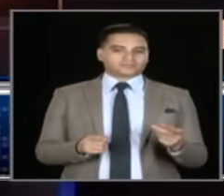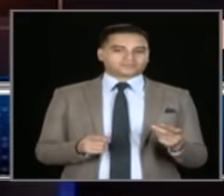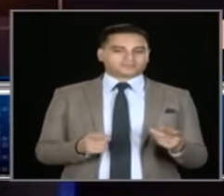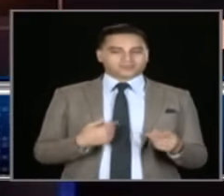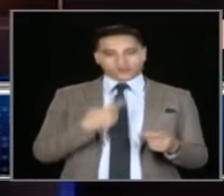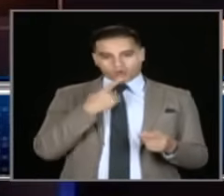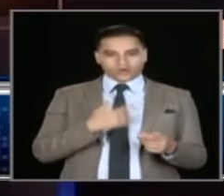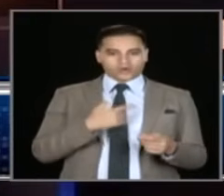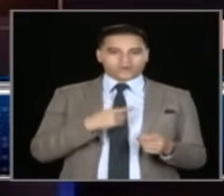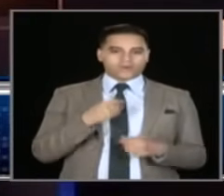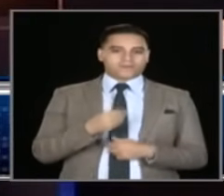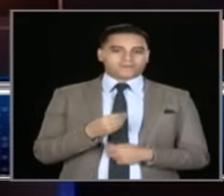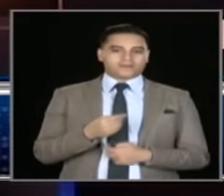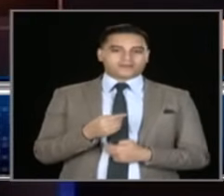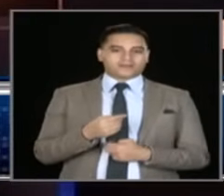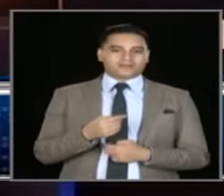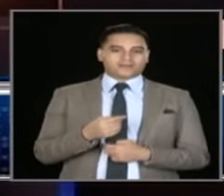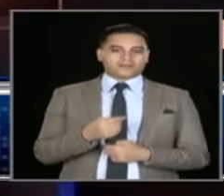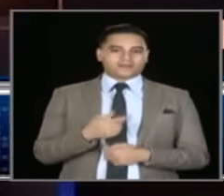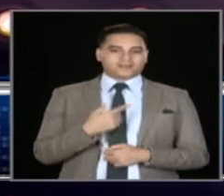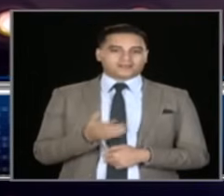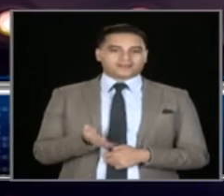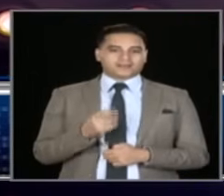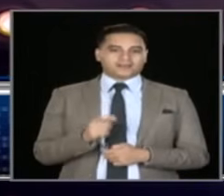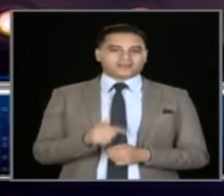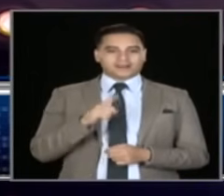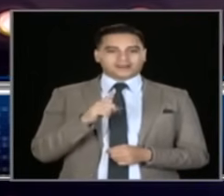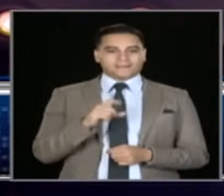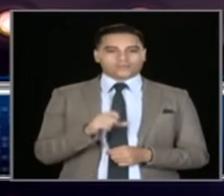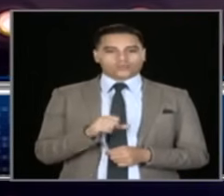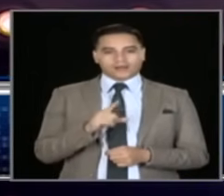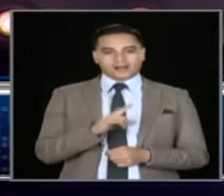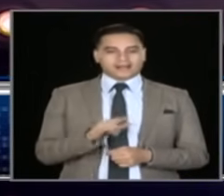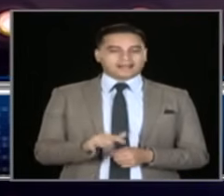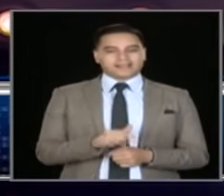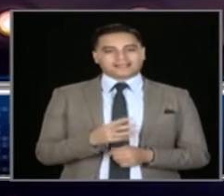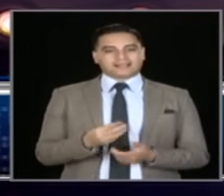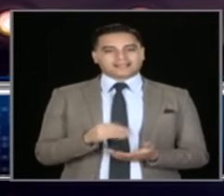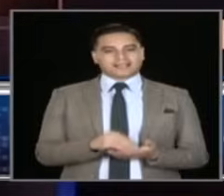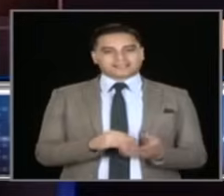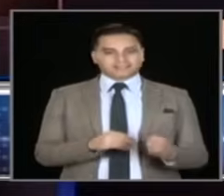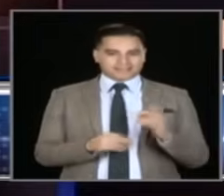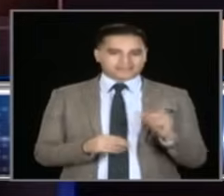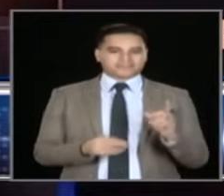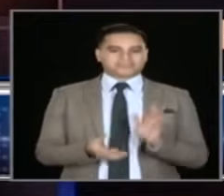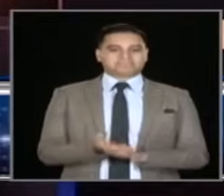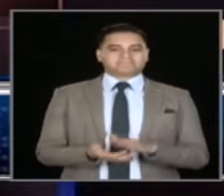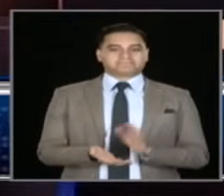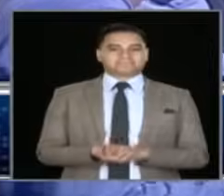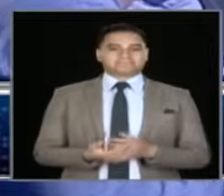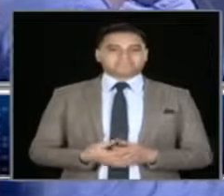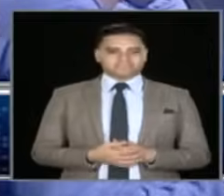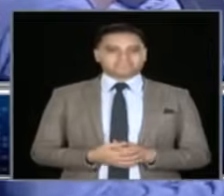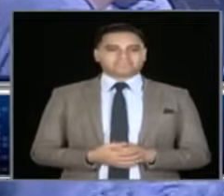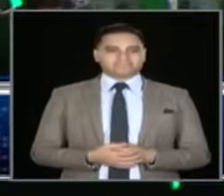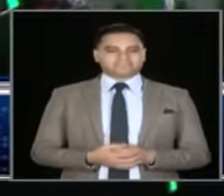والله أنا بحب المدينة دي وهي عاصمة الجنوب الإيطالي، فقول نابولي. نابولي بـ30 نقطة. إجابة صحيحة.